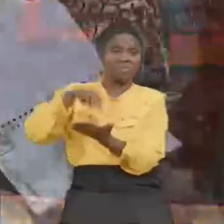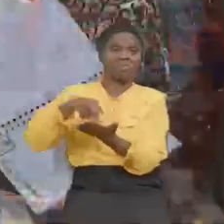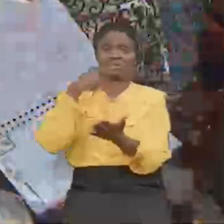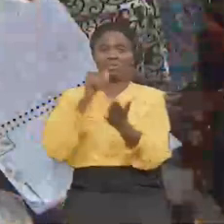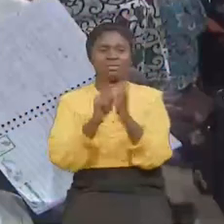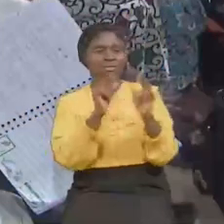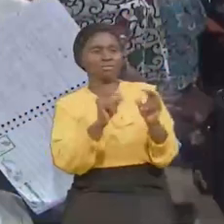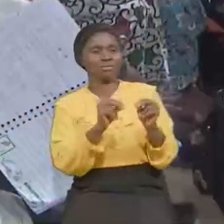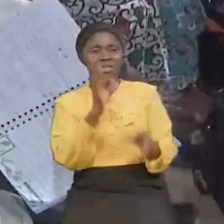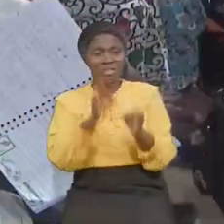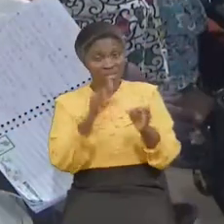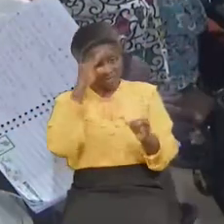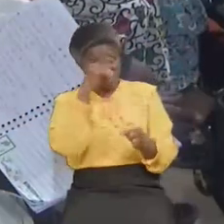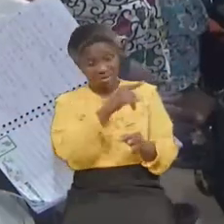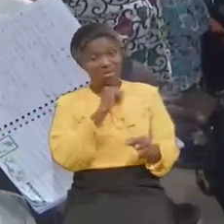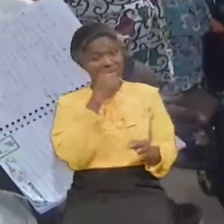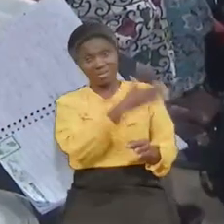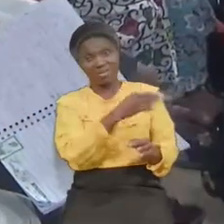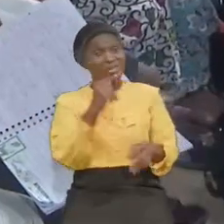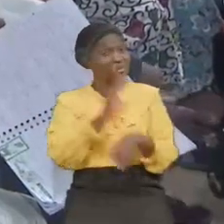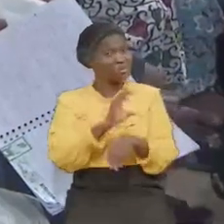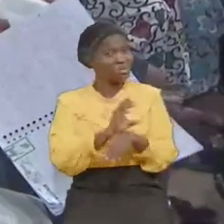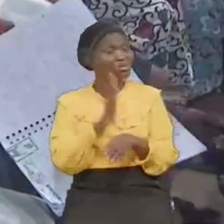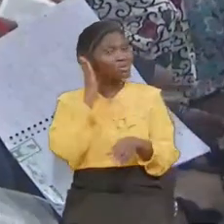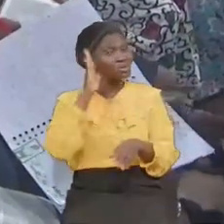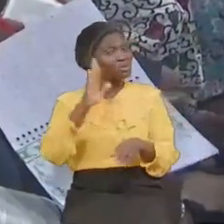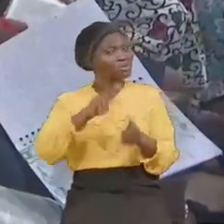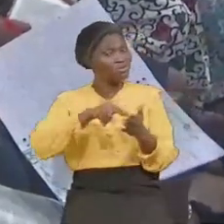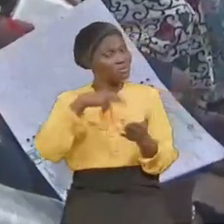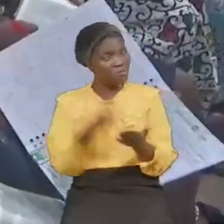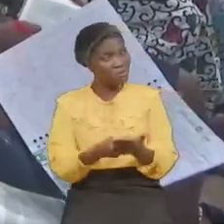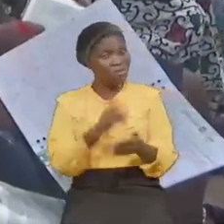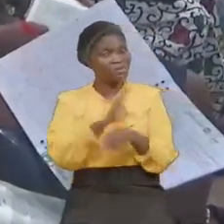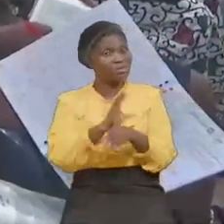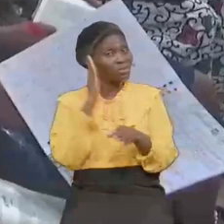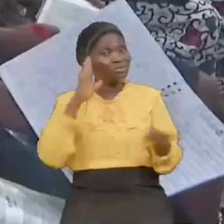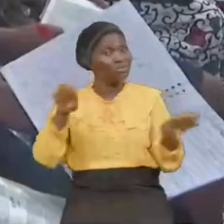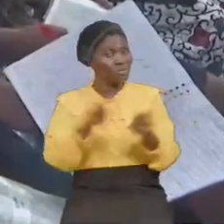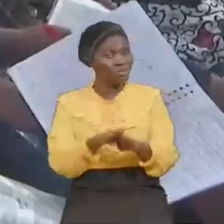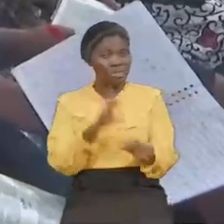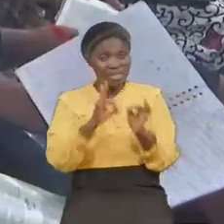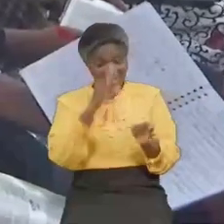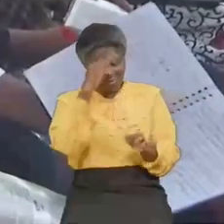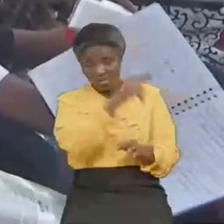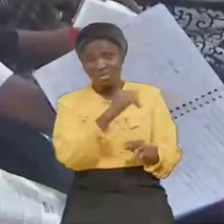pas là, l'église va s'effondrer. S'il n'est pas là, nous